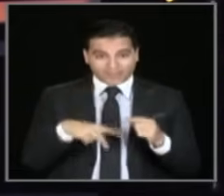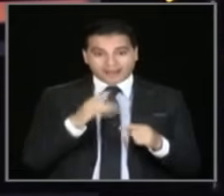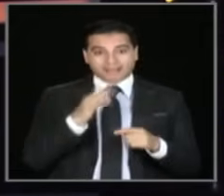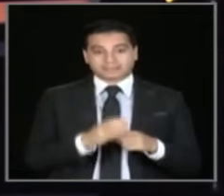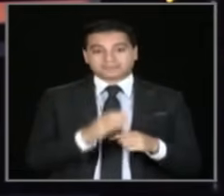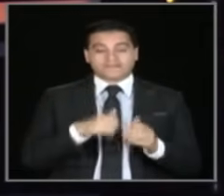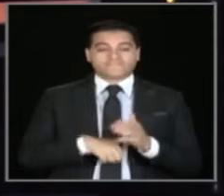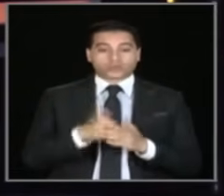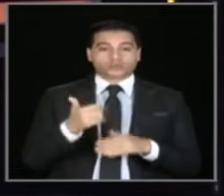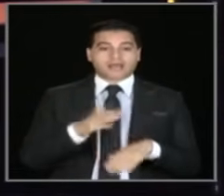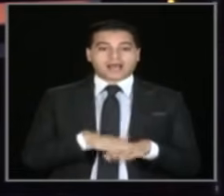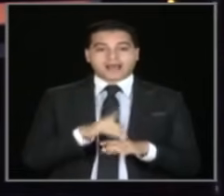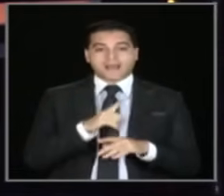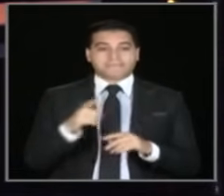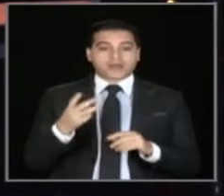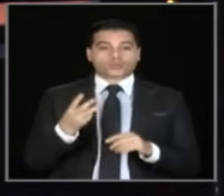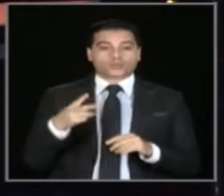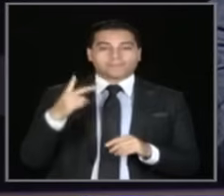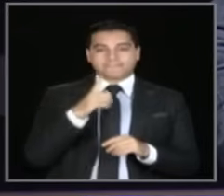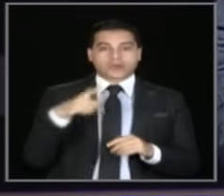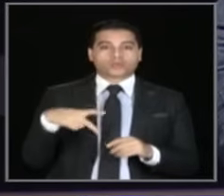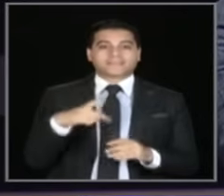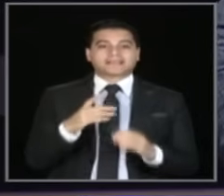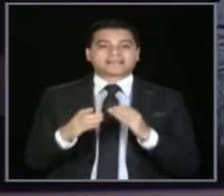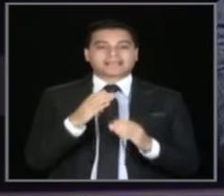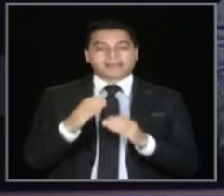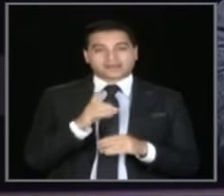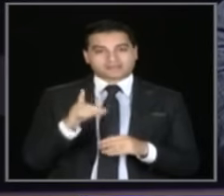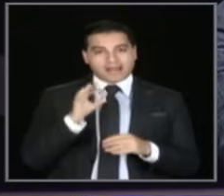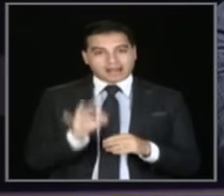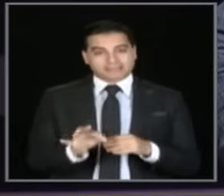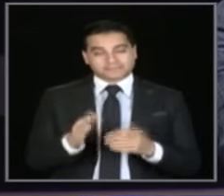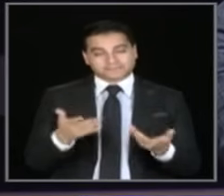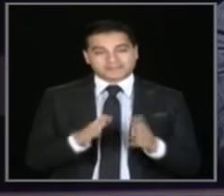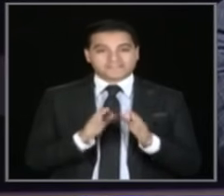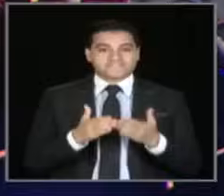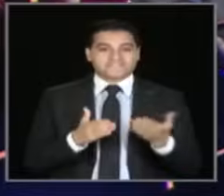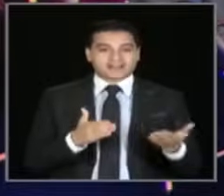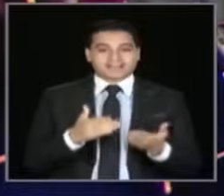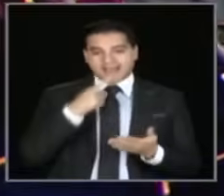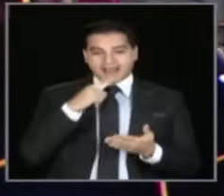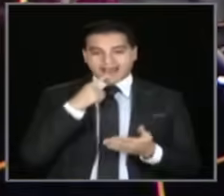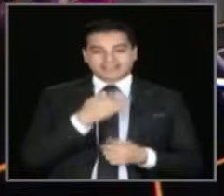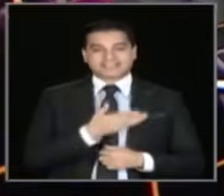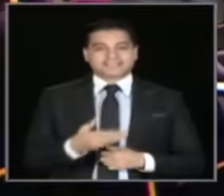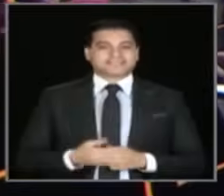الفوز والحصول على 180 نقطة إجابات صحيحة. نلعب كلها فريق أليكس.